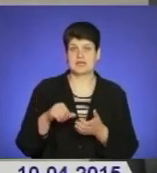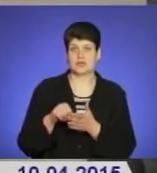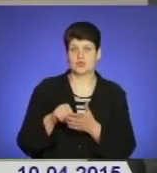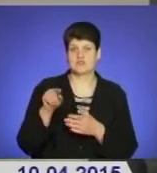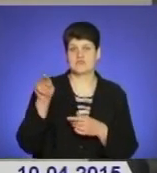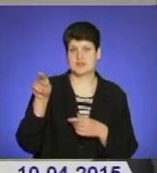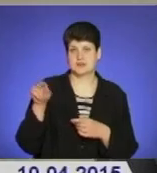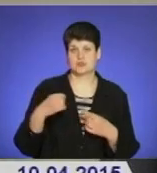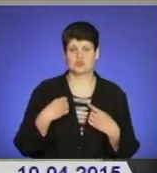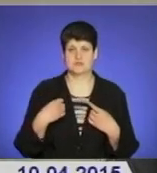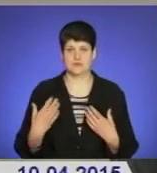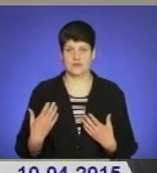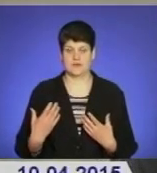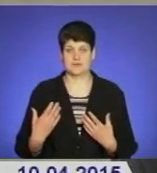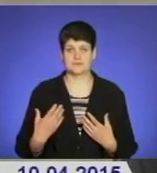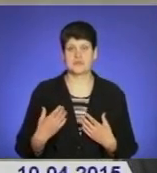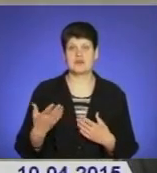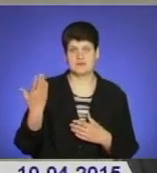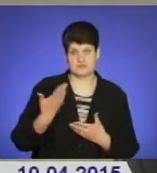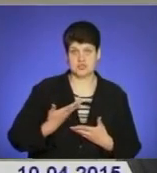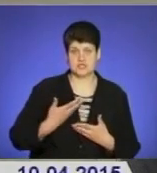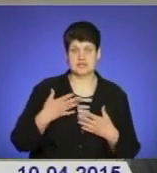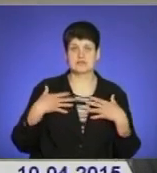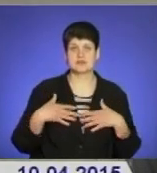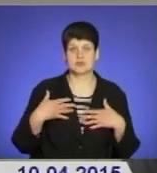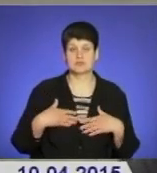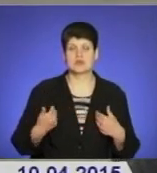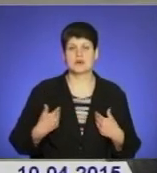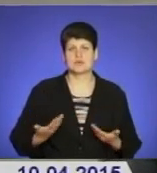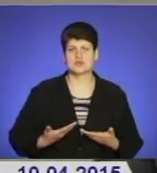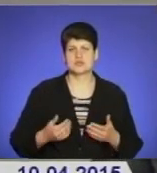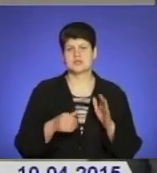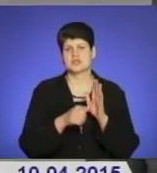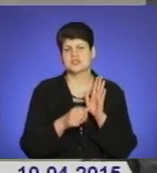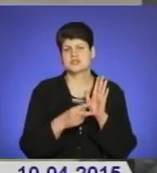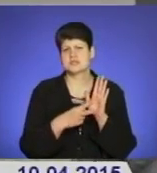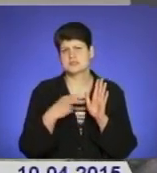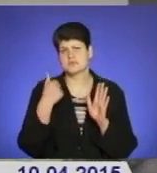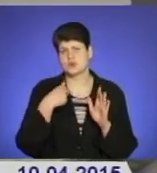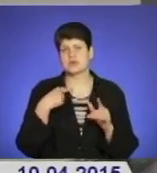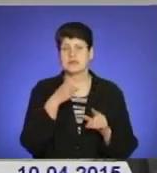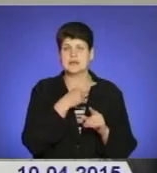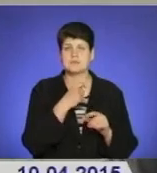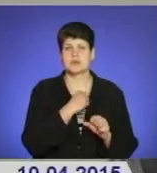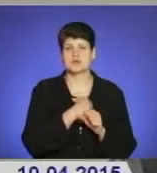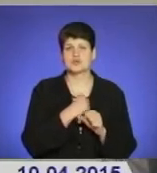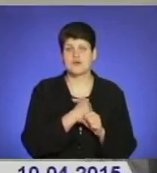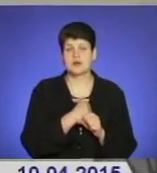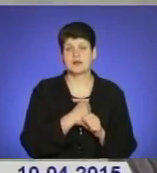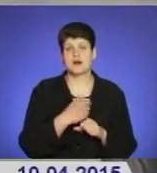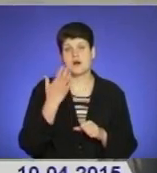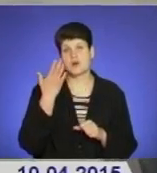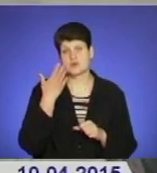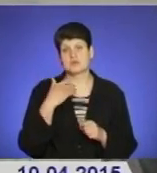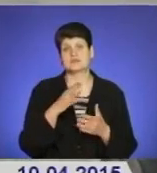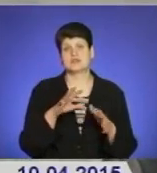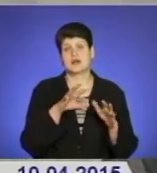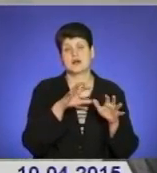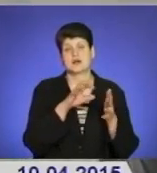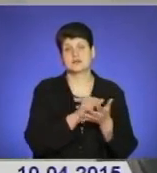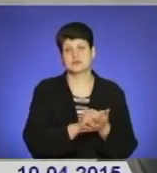їхньому святкуванні. А ви там жили в Криму? Так, я там прожила десь 6 чи 7 років і там працювала. І вже коли анексували Крим, тоді